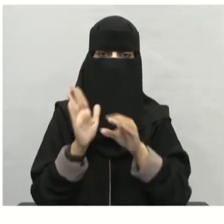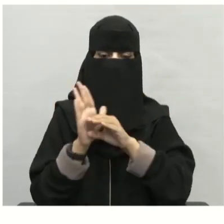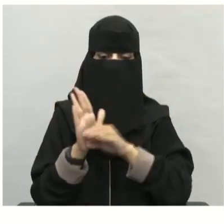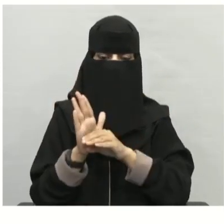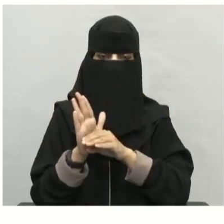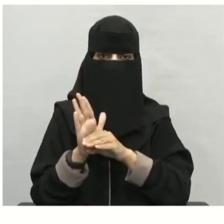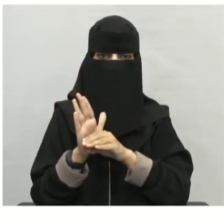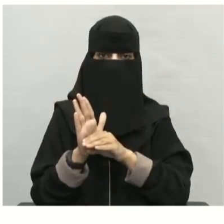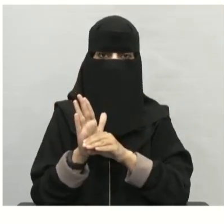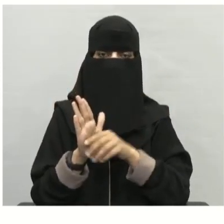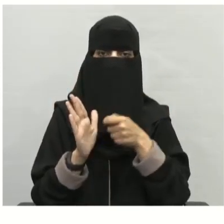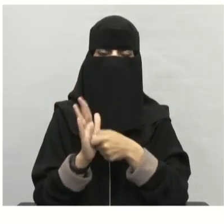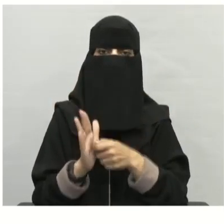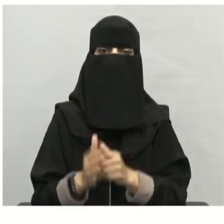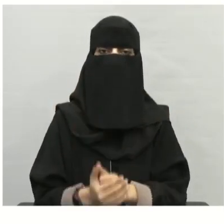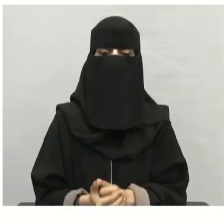بيانات السعر